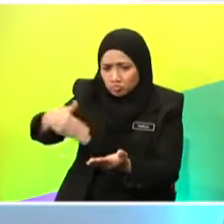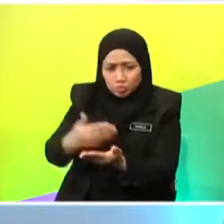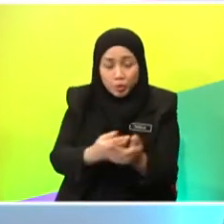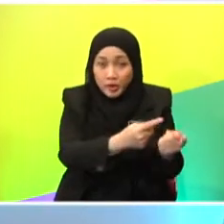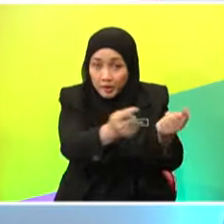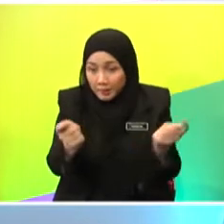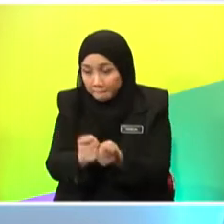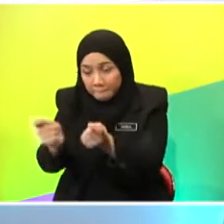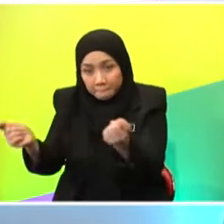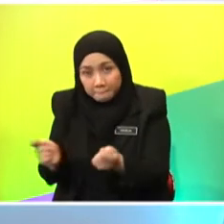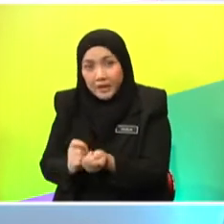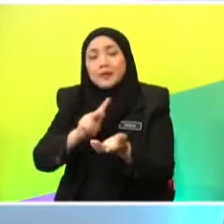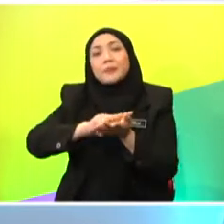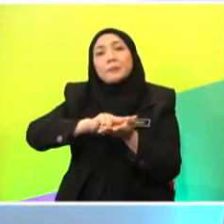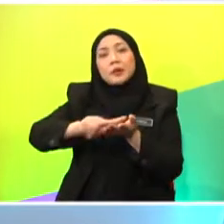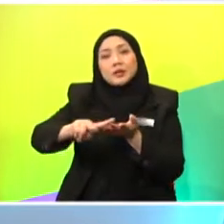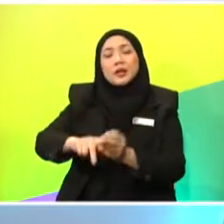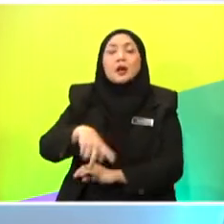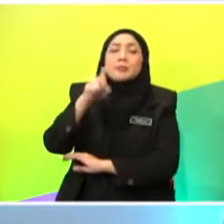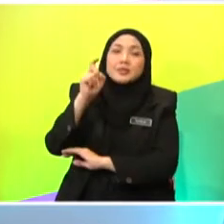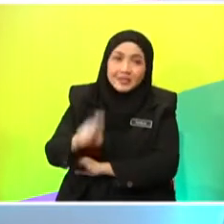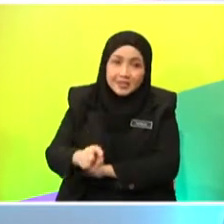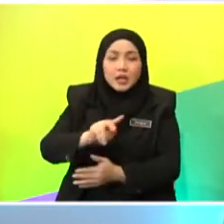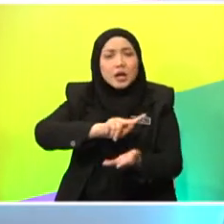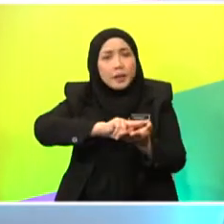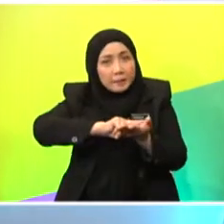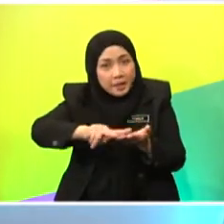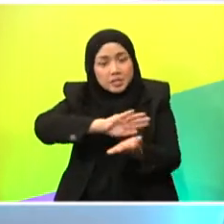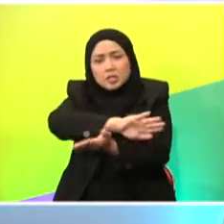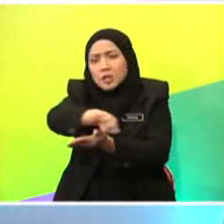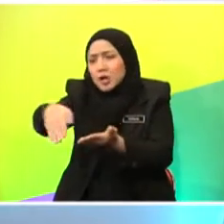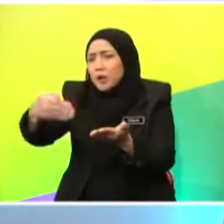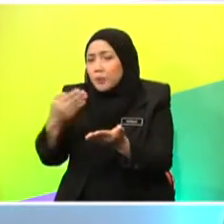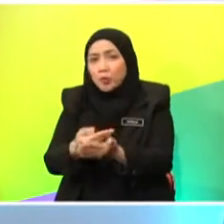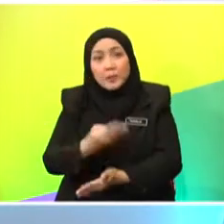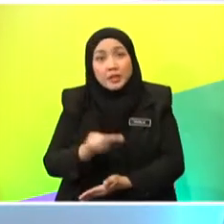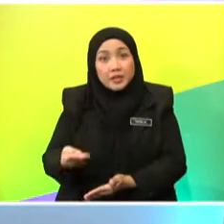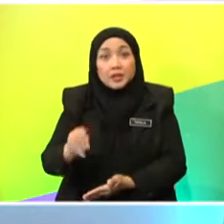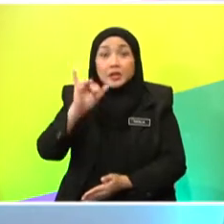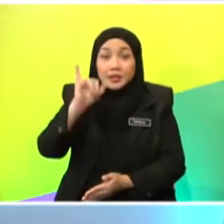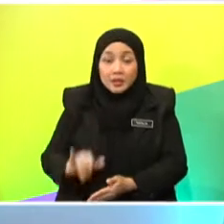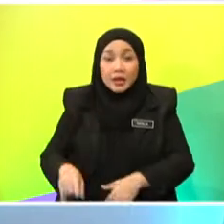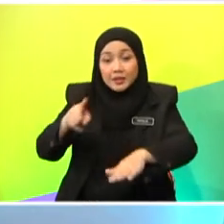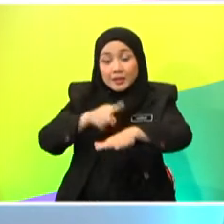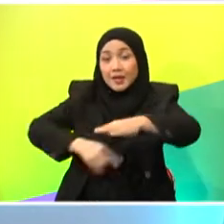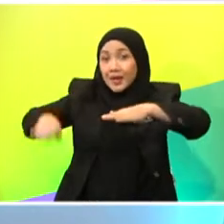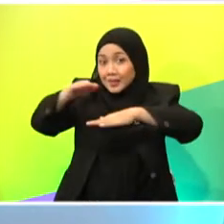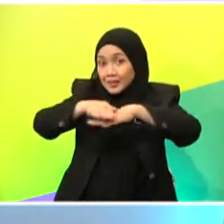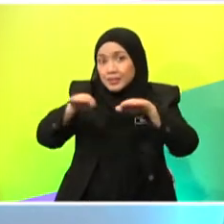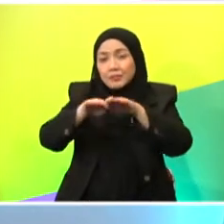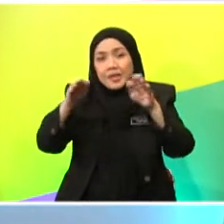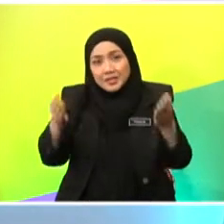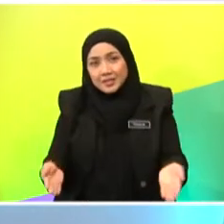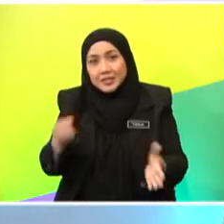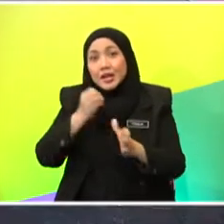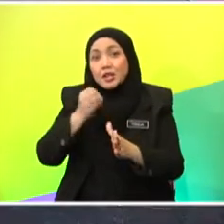Maksudnya kita kena gempa semua pelaben the ataupun objek yang ada di atas meja ataupun di lantai masuk ke dalam